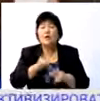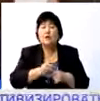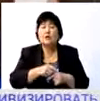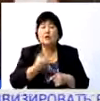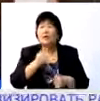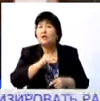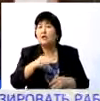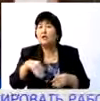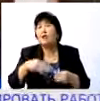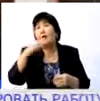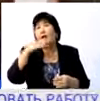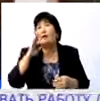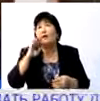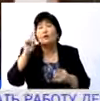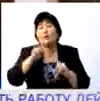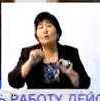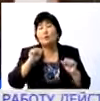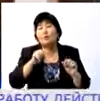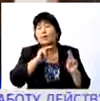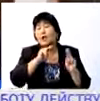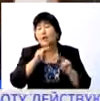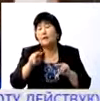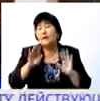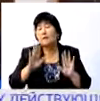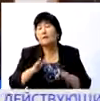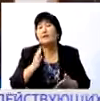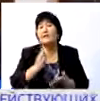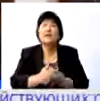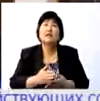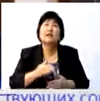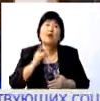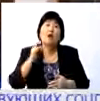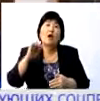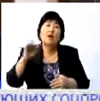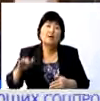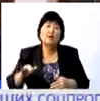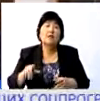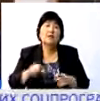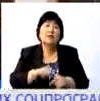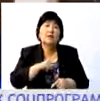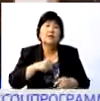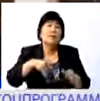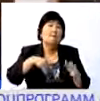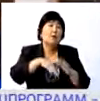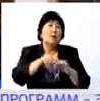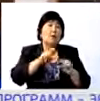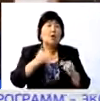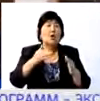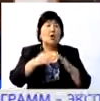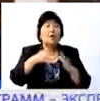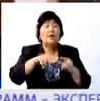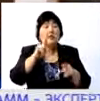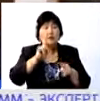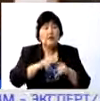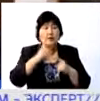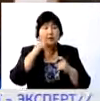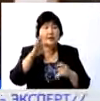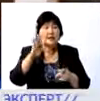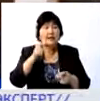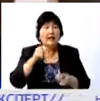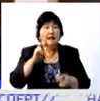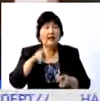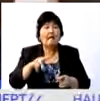дал родители школы могут отслеживать местонахождение гонка при самовольном выходе из школы или из дома сразу поступает сигнал